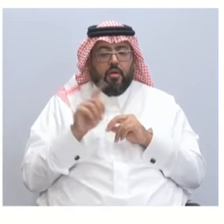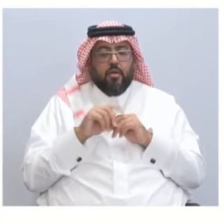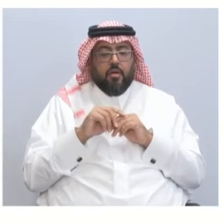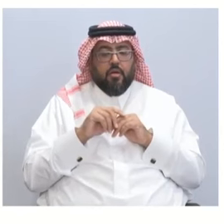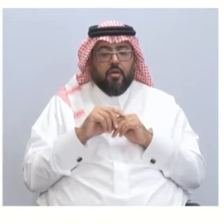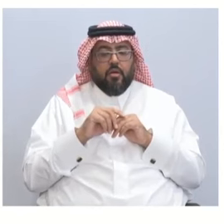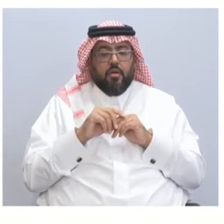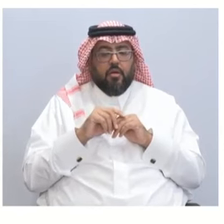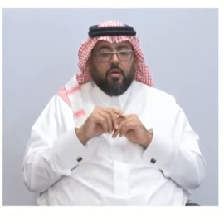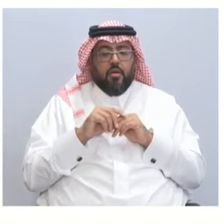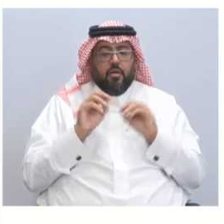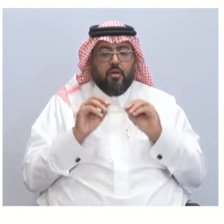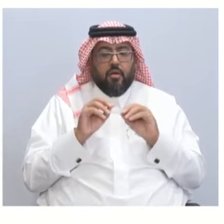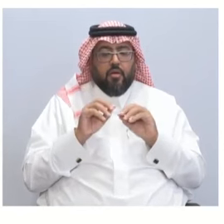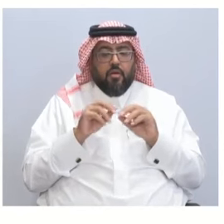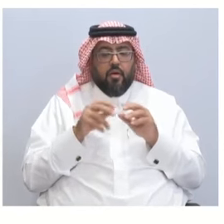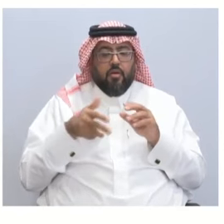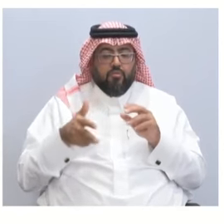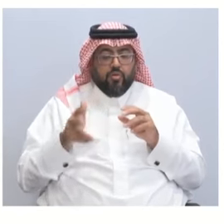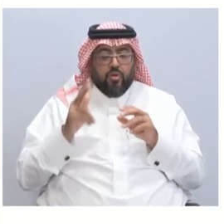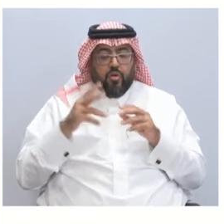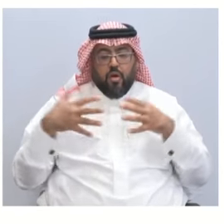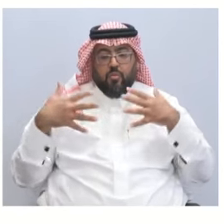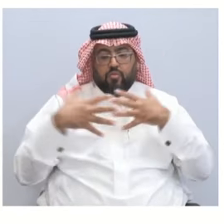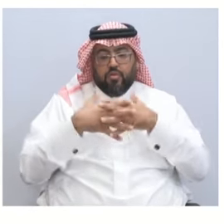ب اقامه المشروعات